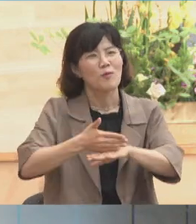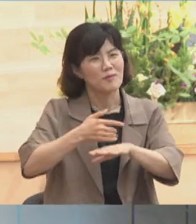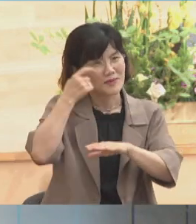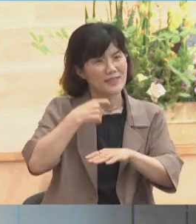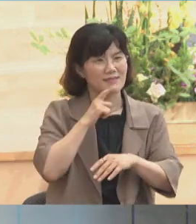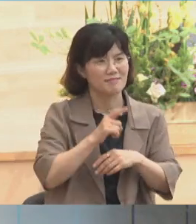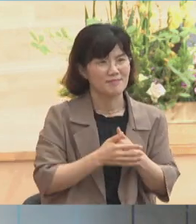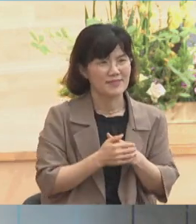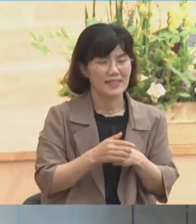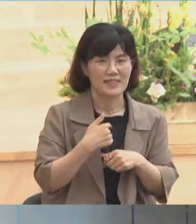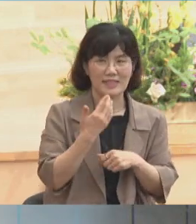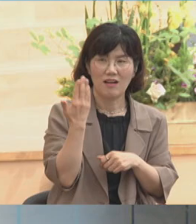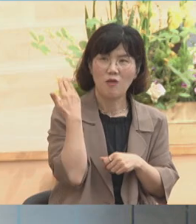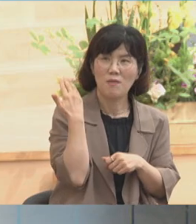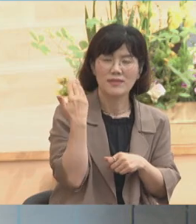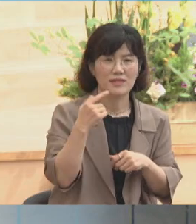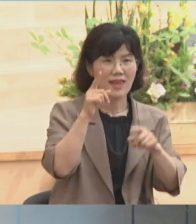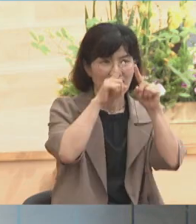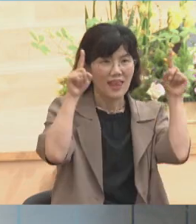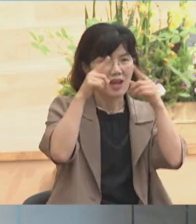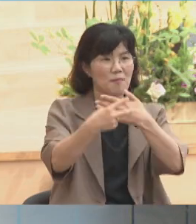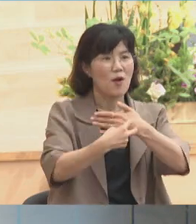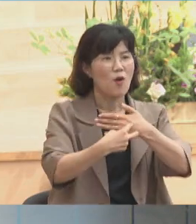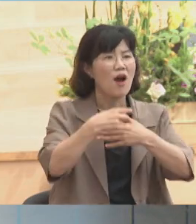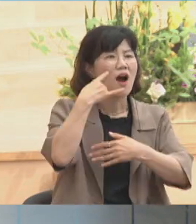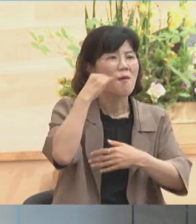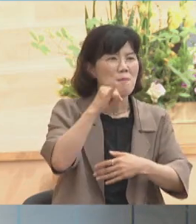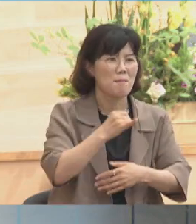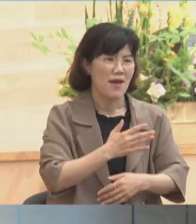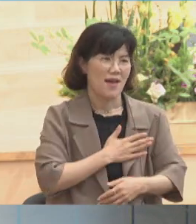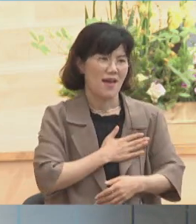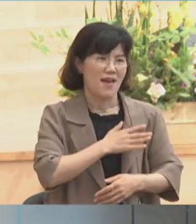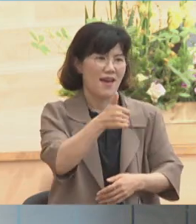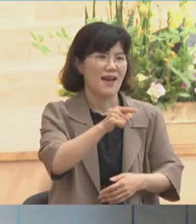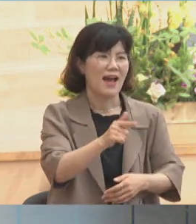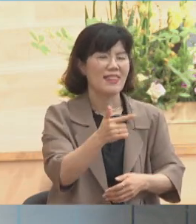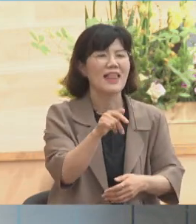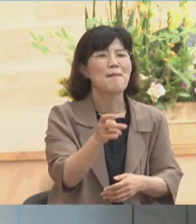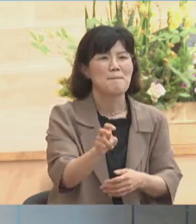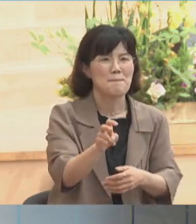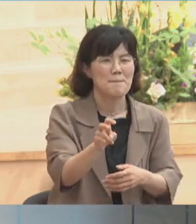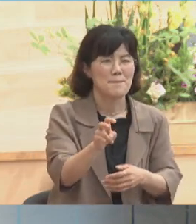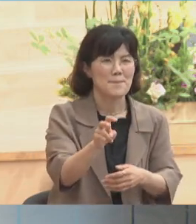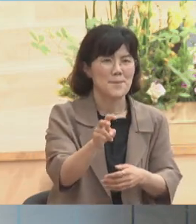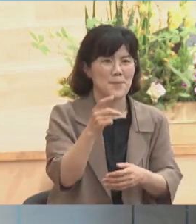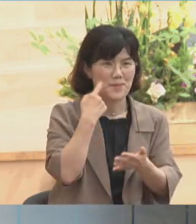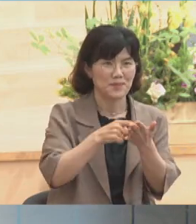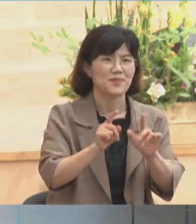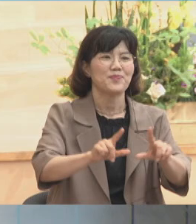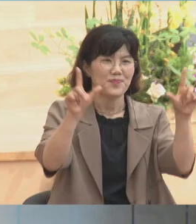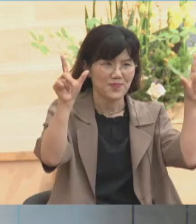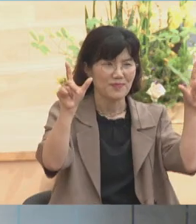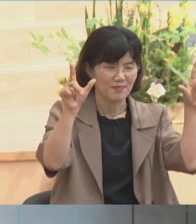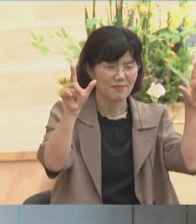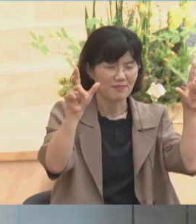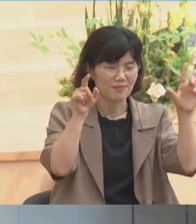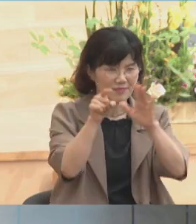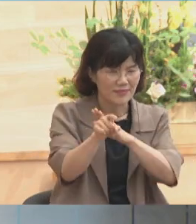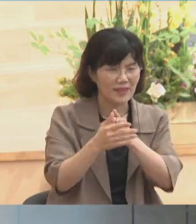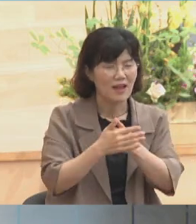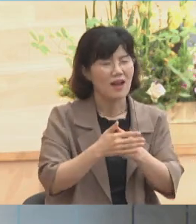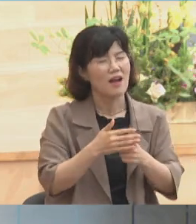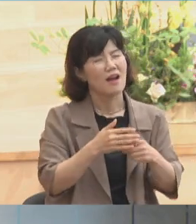그리고 얼마 전 대학병원에 어머니의 간암 판정 결과를 받으러 가게 된 날이었습니다. 그때